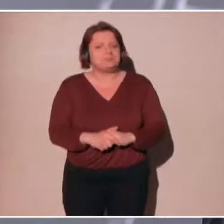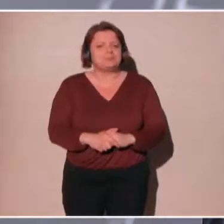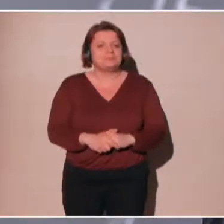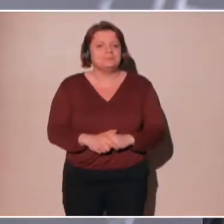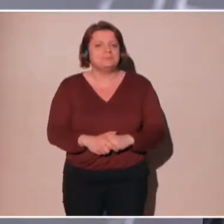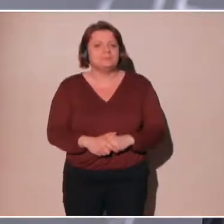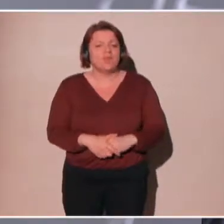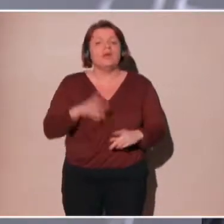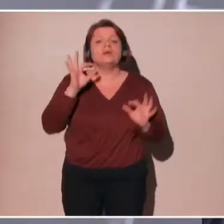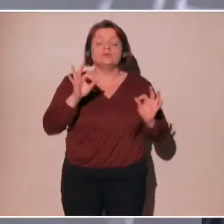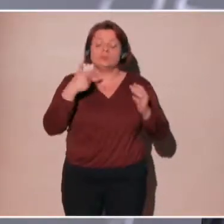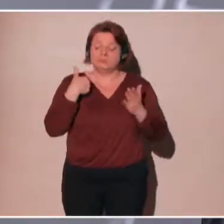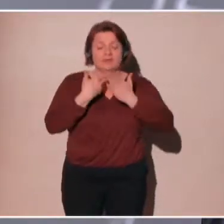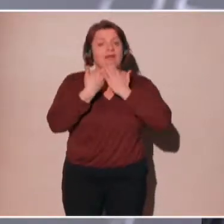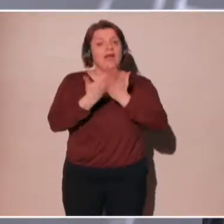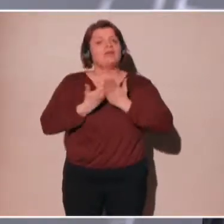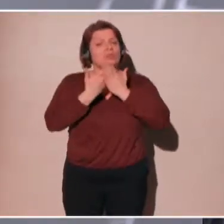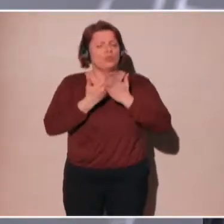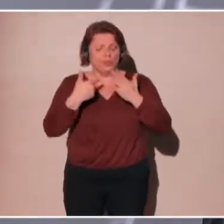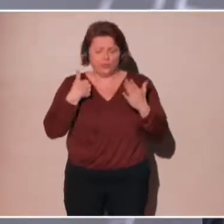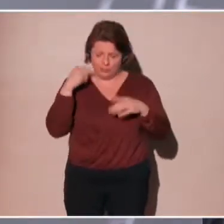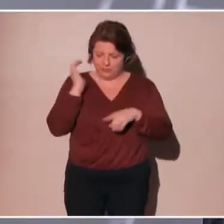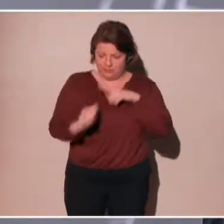Donc, dans l'étude que j'ai menée, au départ,